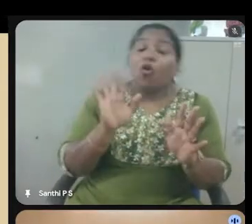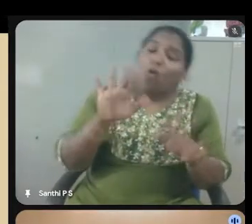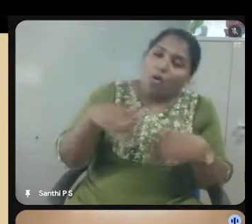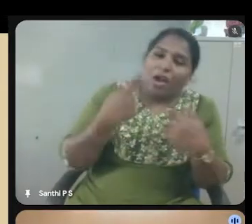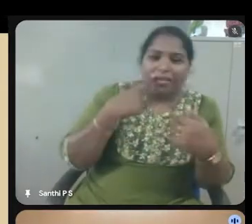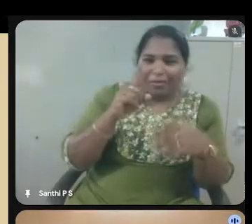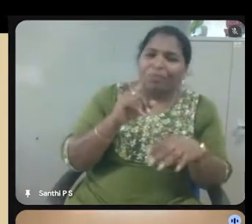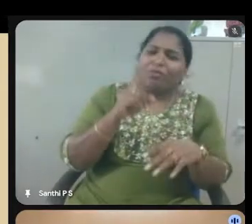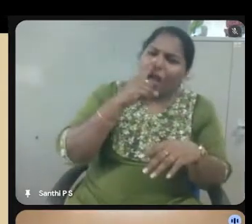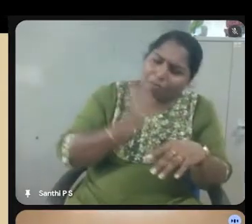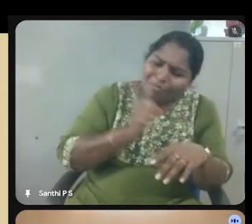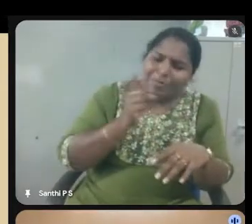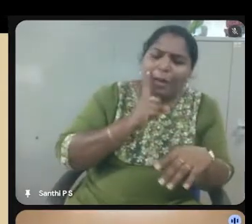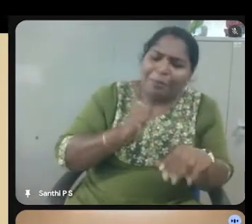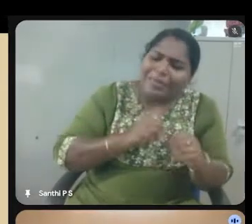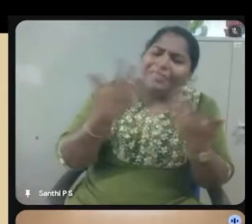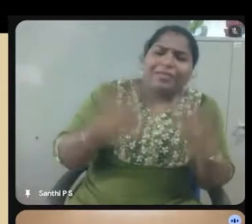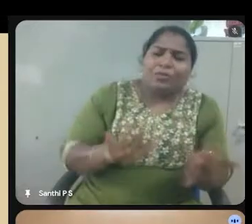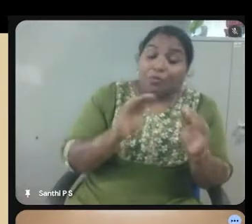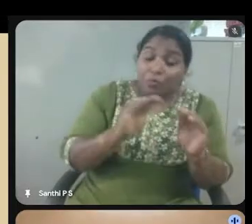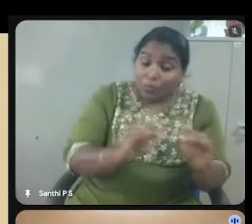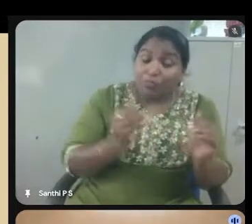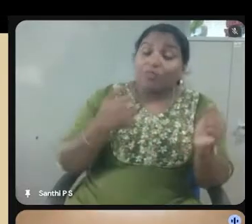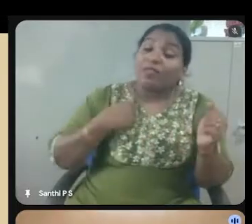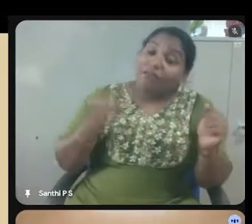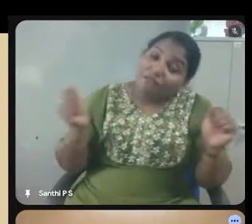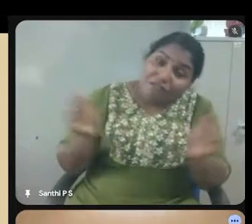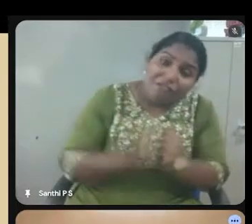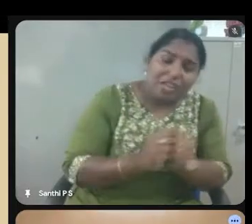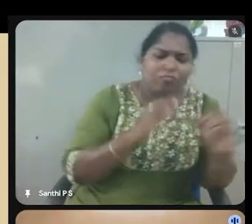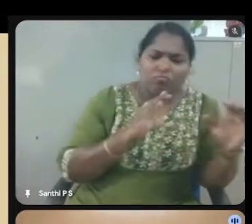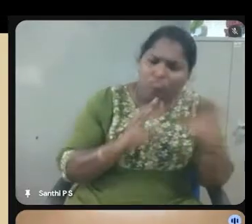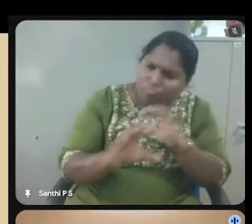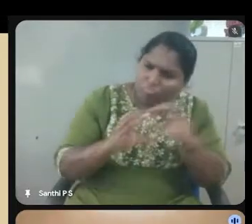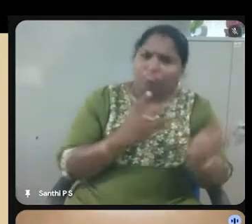നോക്കുന്നത് ആ ഒരു കെയർ ഗീവറും കുട്ടിയുമായിട്ടുള്ള ഇന്ററാക്ഷൻ